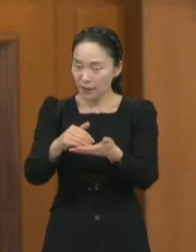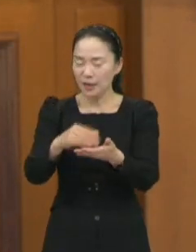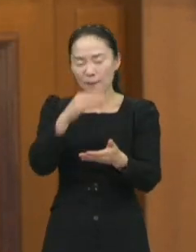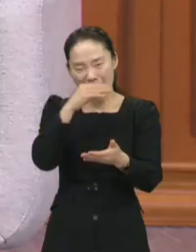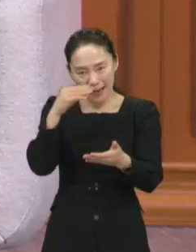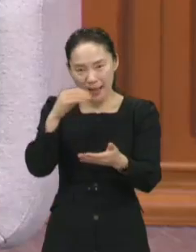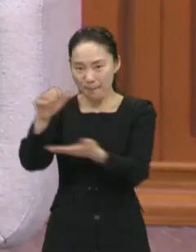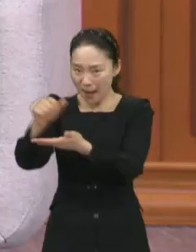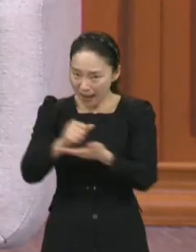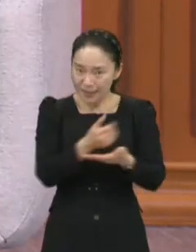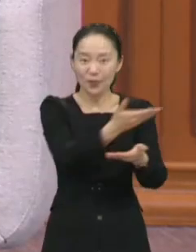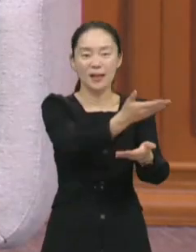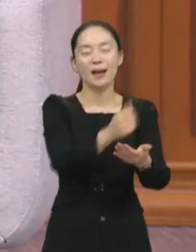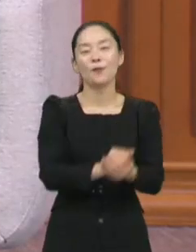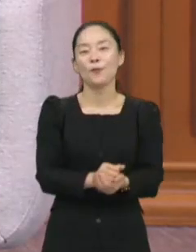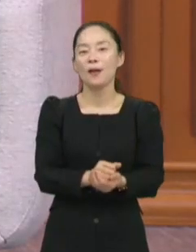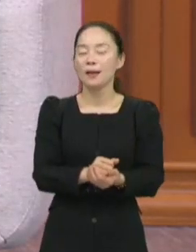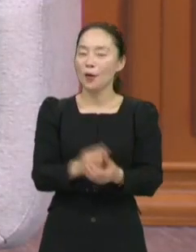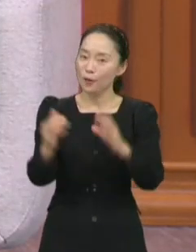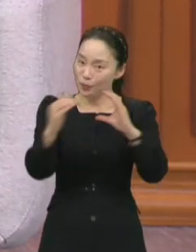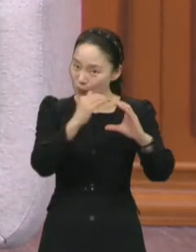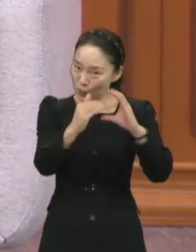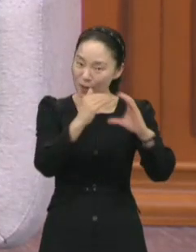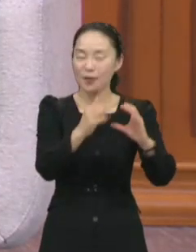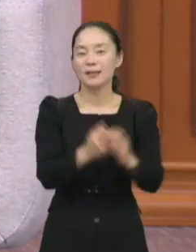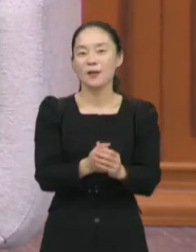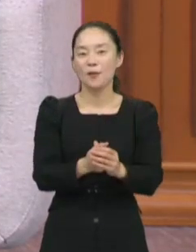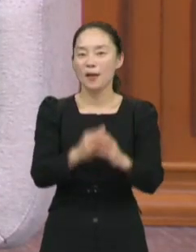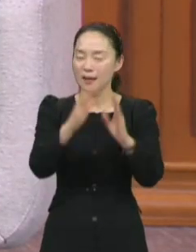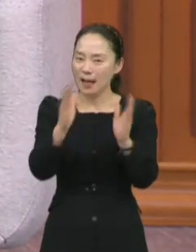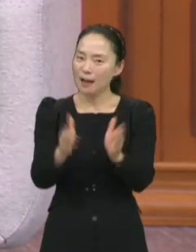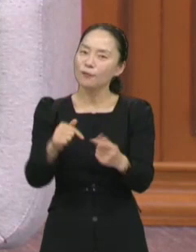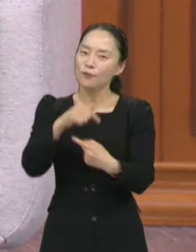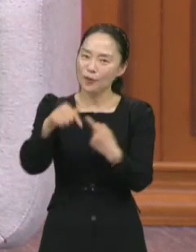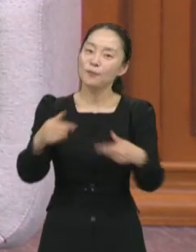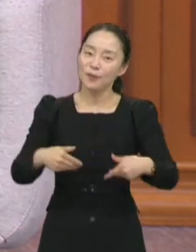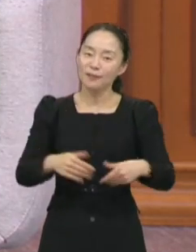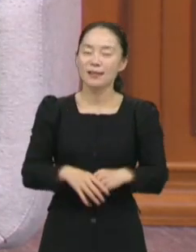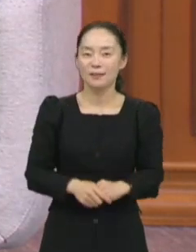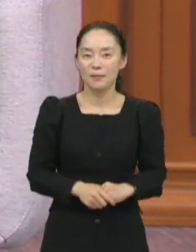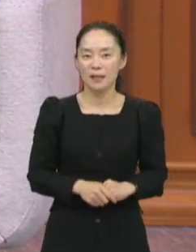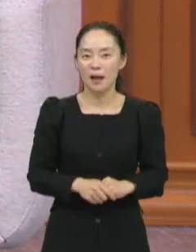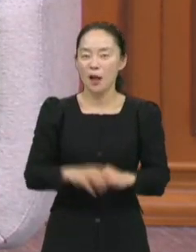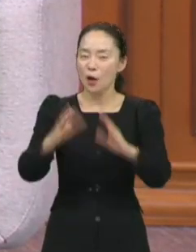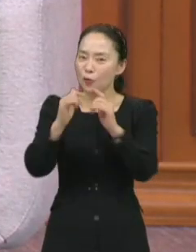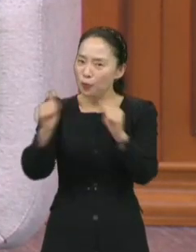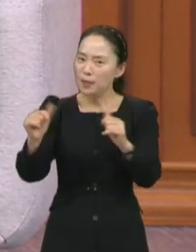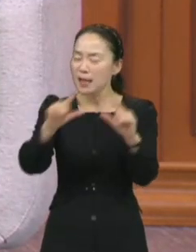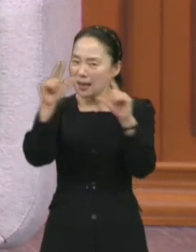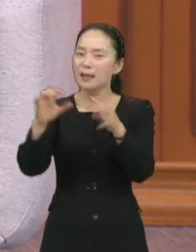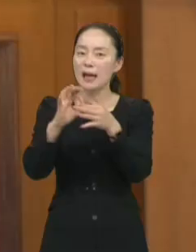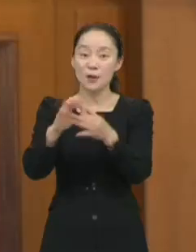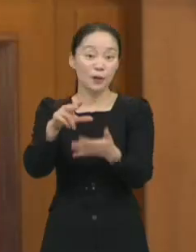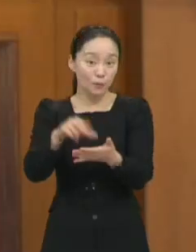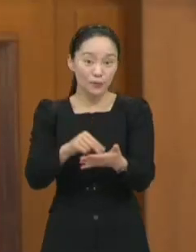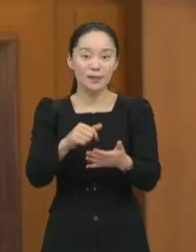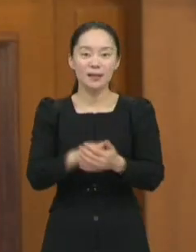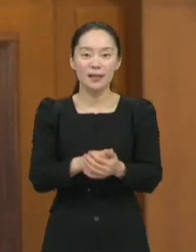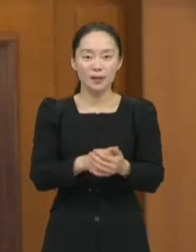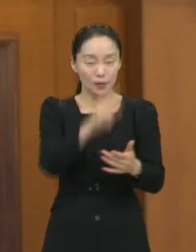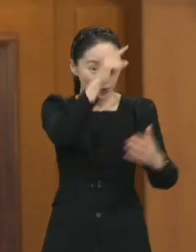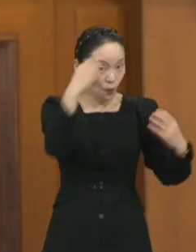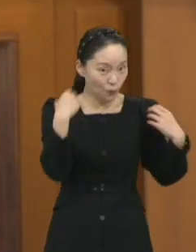올바르게 전달하고 좀 더 소통하면서 당을 운영해야 될 것 같습니다 특히 민생 관련 문제에 대해서는